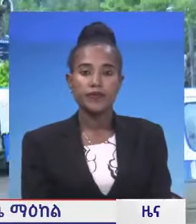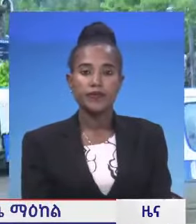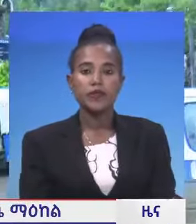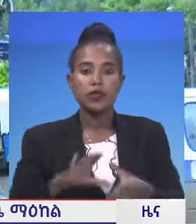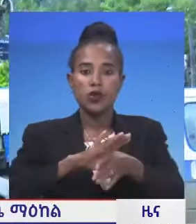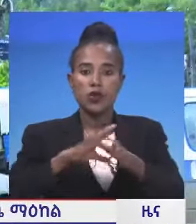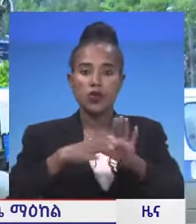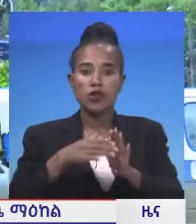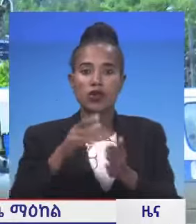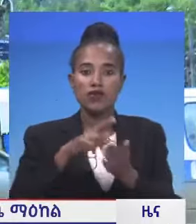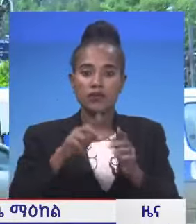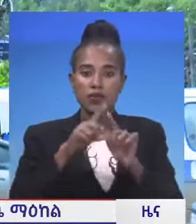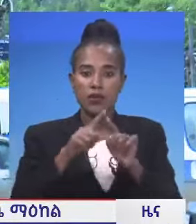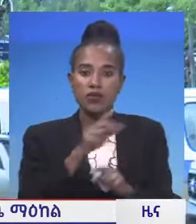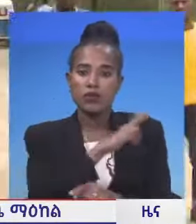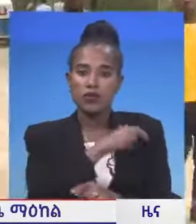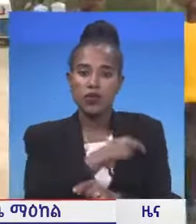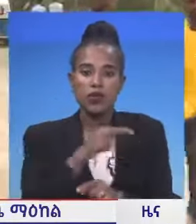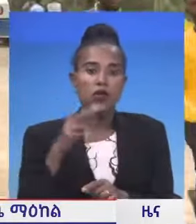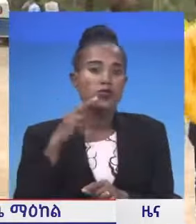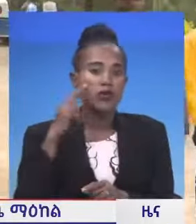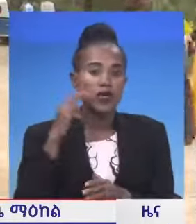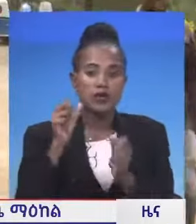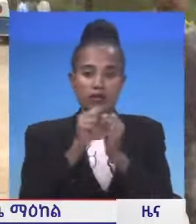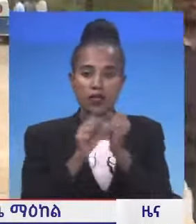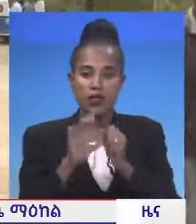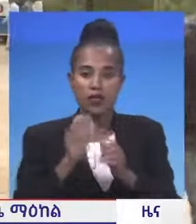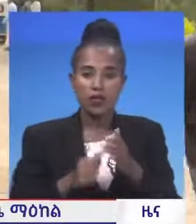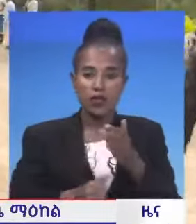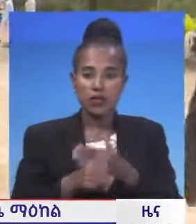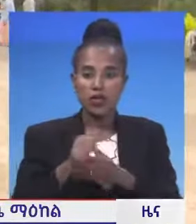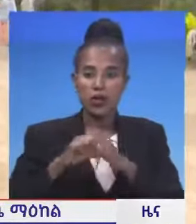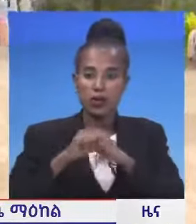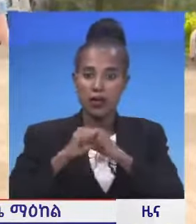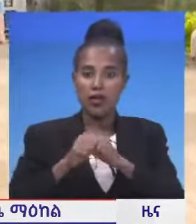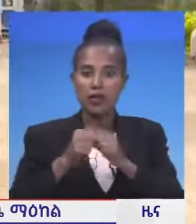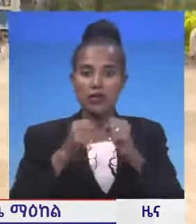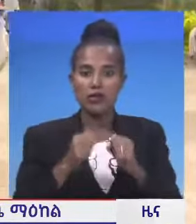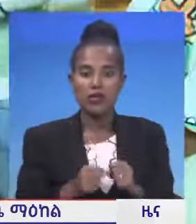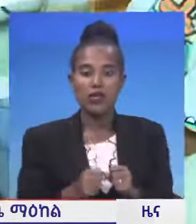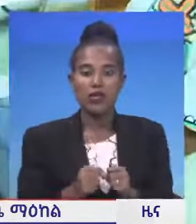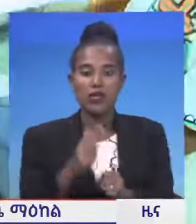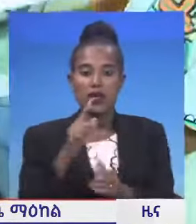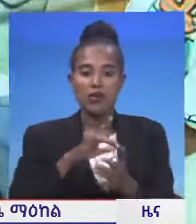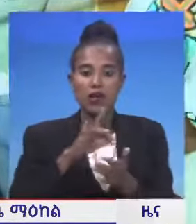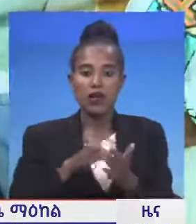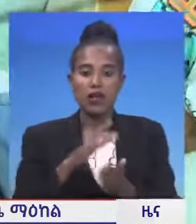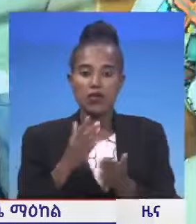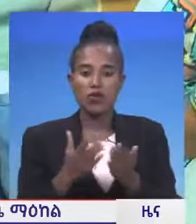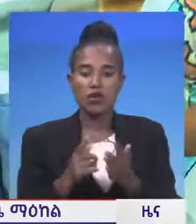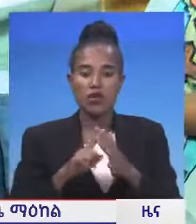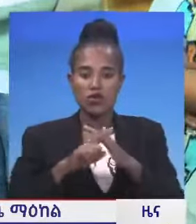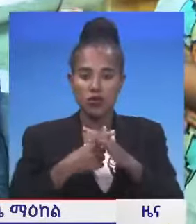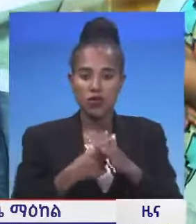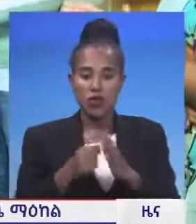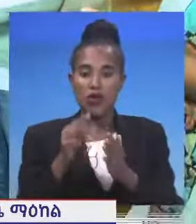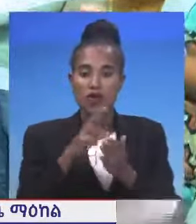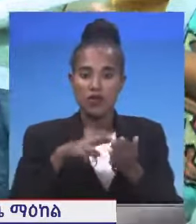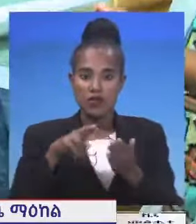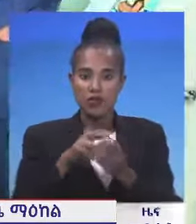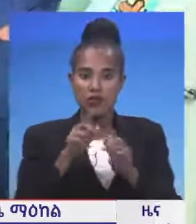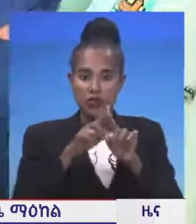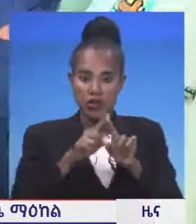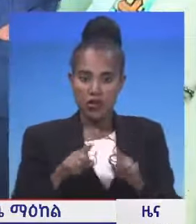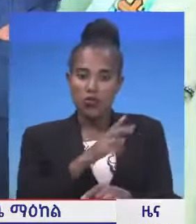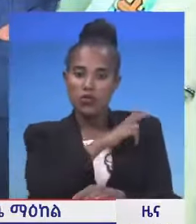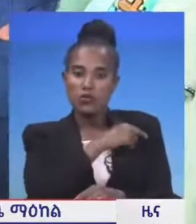ጎንደር ዩኒቨርሲቲ ስፔሻላይዝድ ሆስፒታል ጾታን መሰረት ያደረጉ ጥቃቶችን ለመከላከል የሚያስችል የአንድ ማዕከል አገልግሎት አስጀምሯል። የዩኒቨርሲቲው